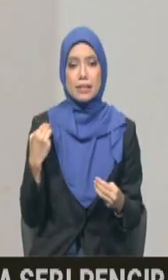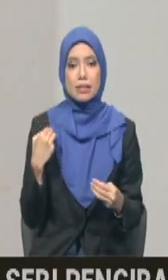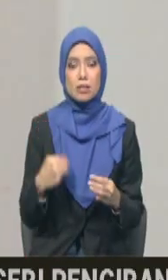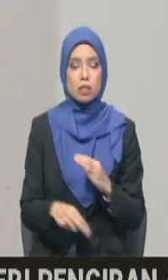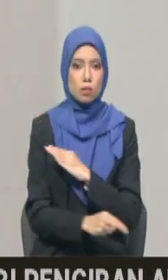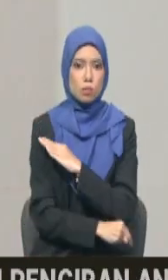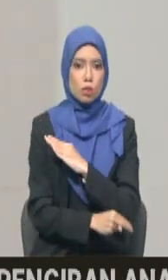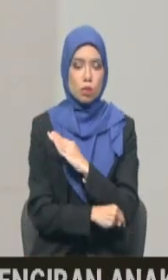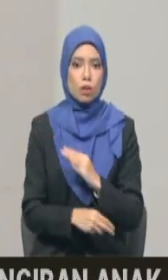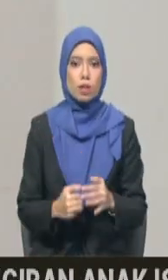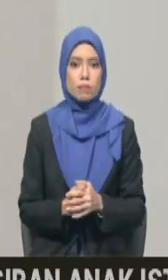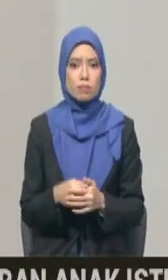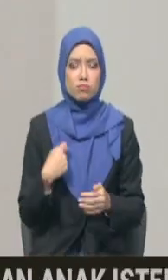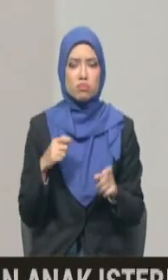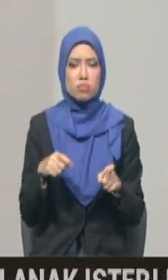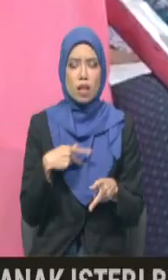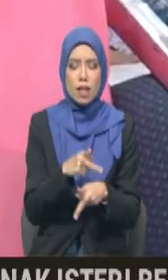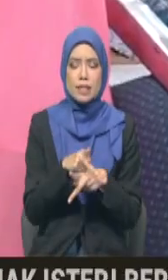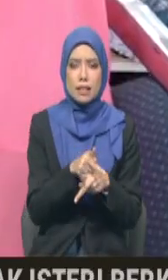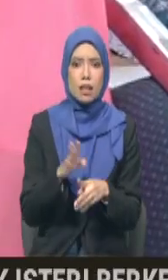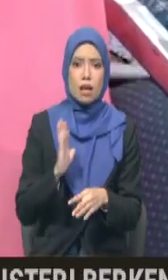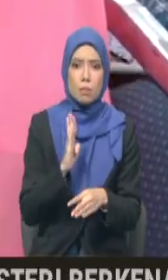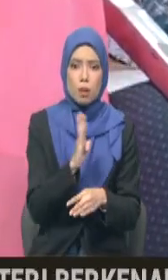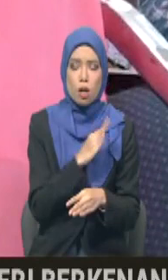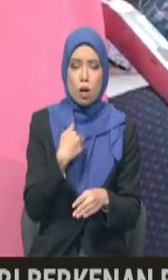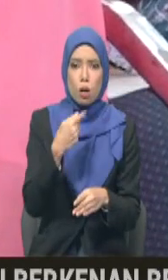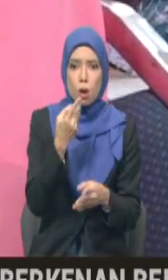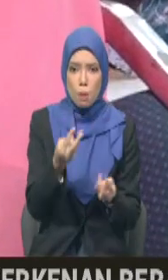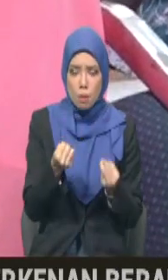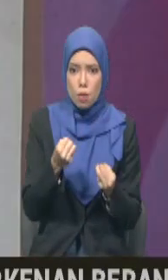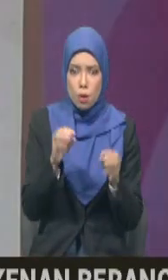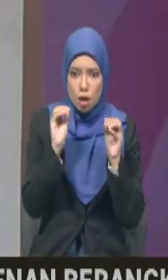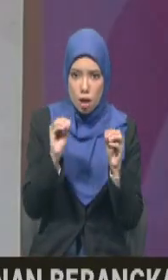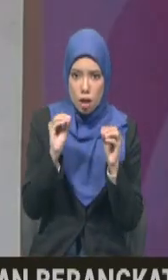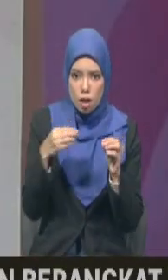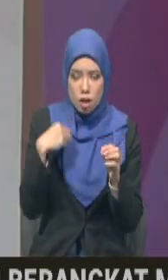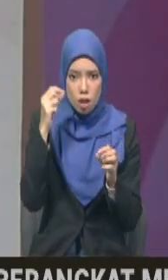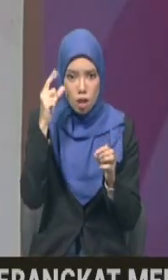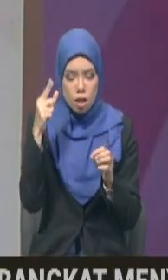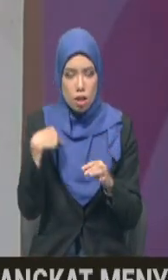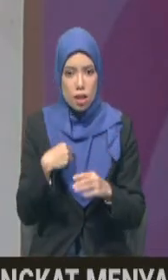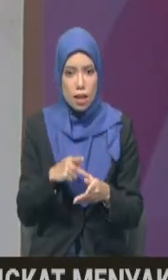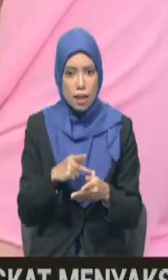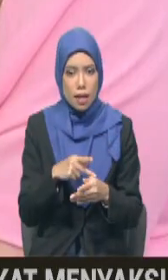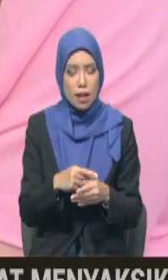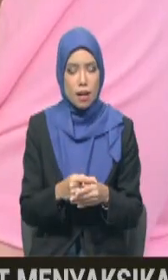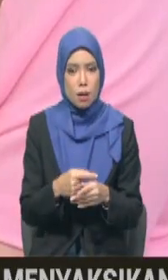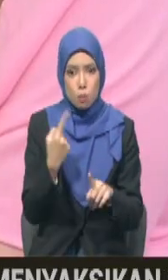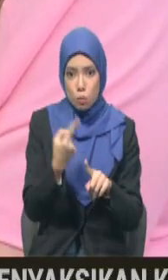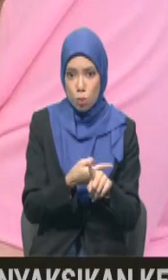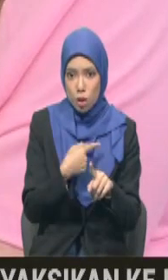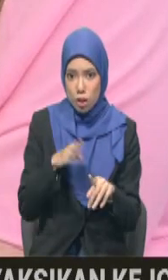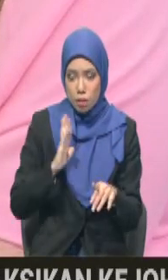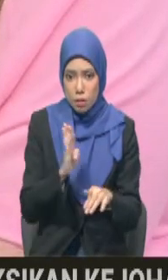asik berharga jagalah julongkali diadakan bertujuan memberigakan secara berluas kempen bulan kesedaran kanser